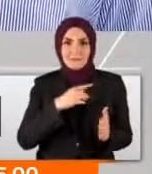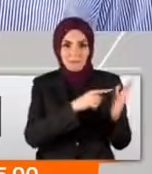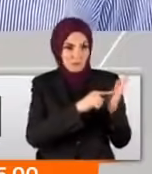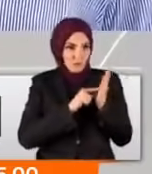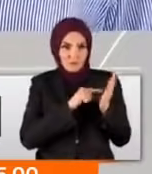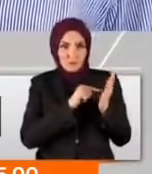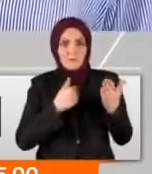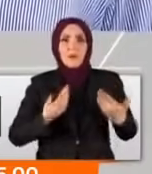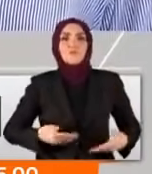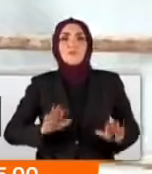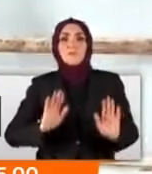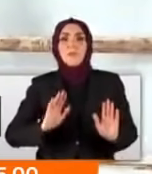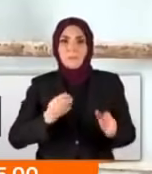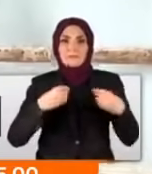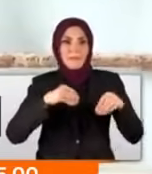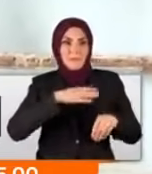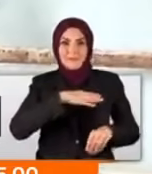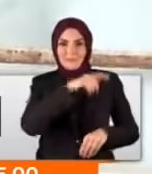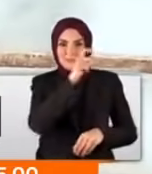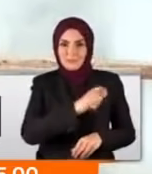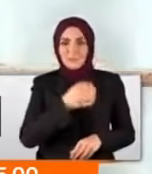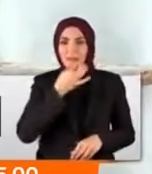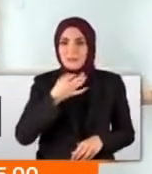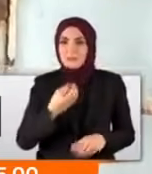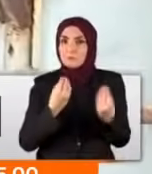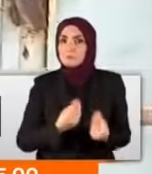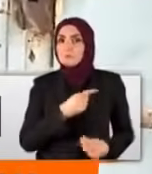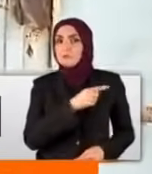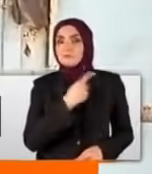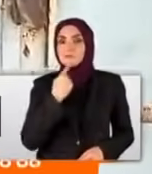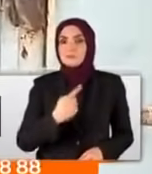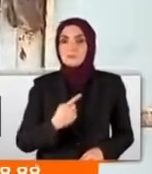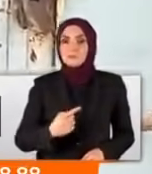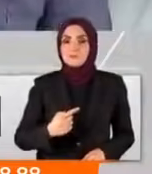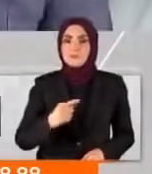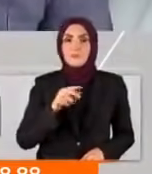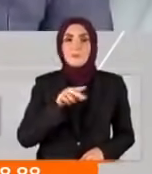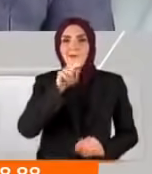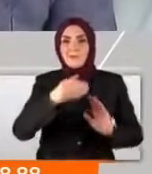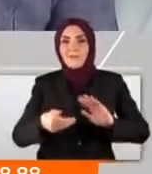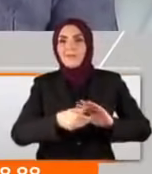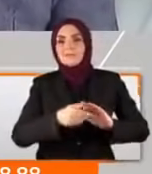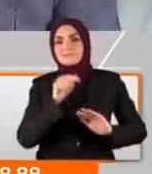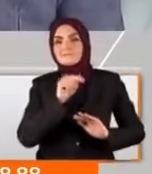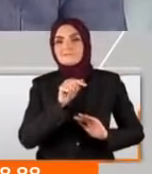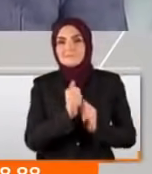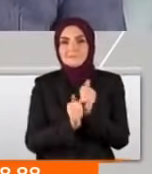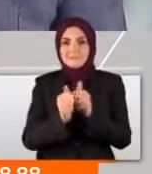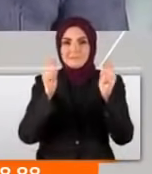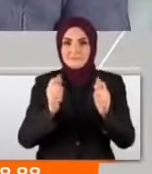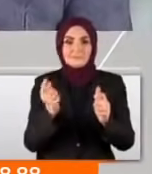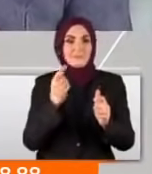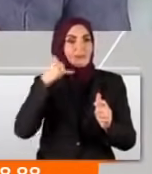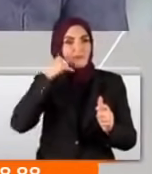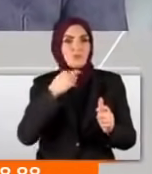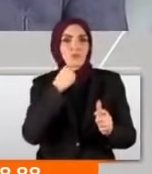ikna edici konuşuyordu gerçekten. Şimdi merdiven altı üretim alanının önünde bir numara var. Hiçbir bilgim yoktur ya onunla alakalı.